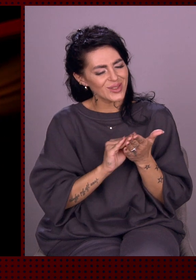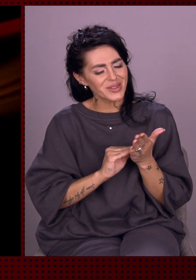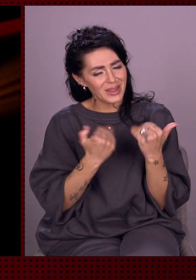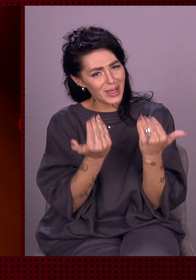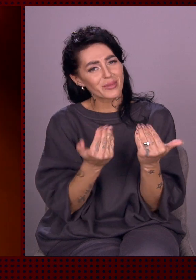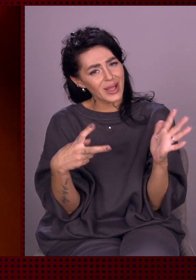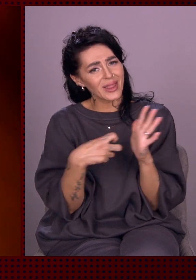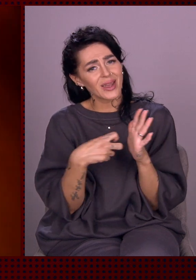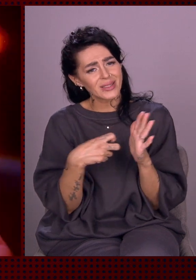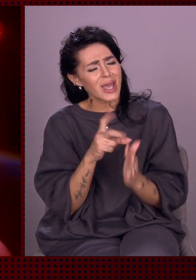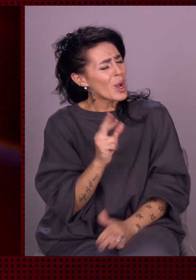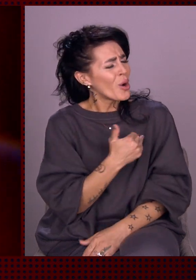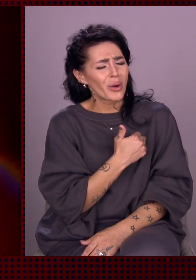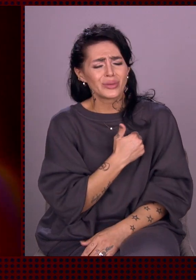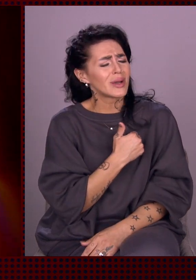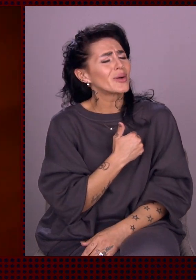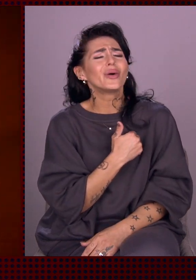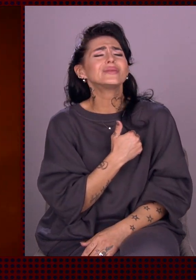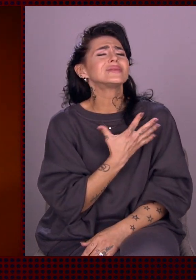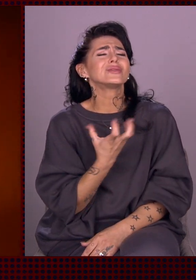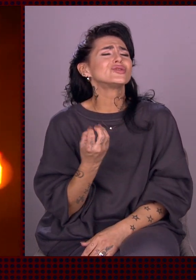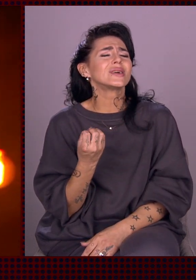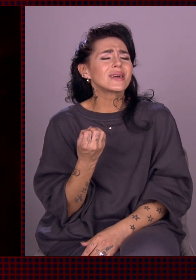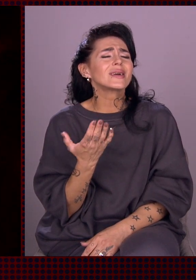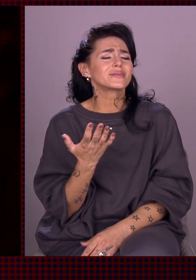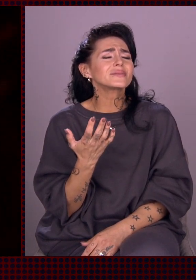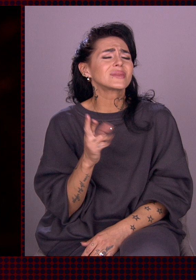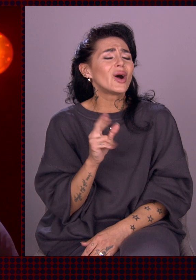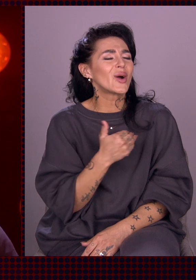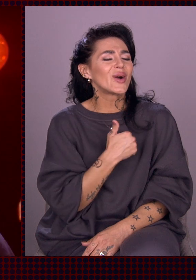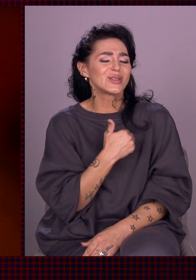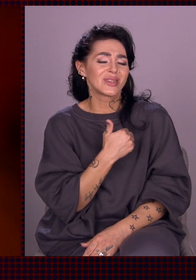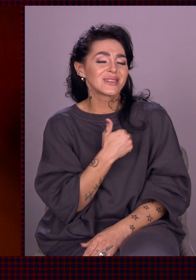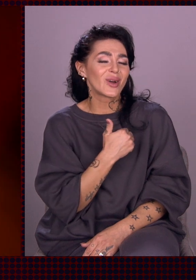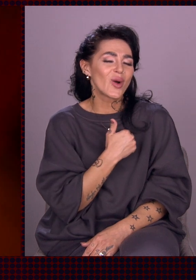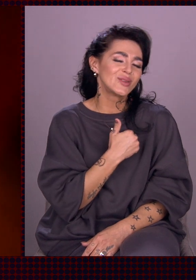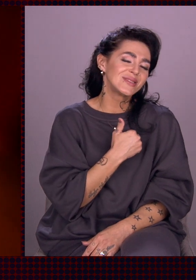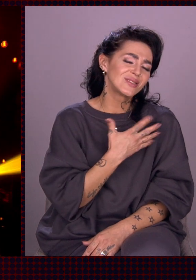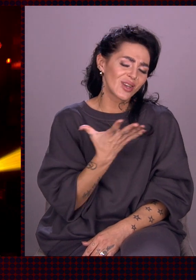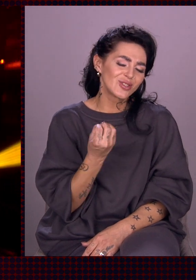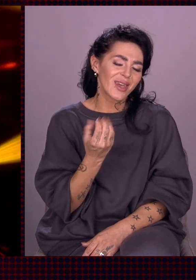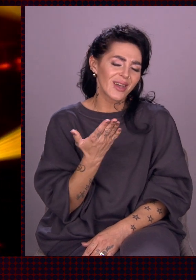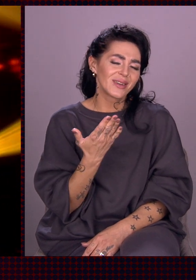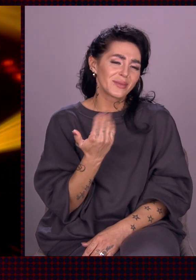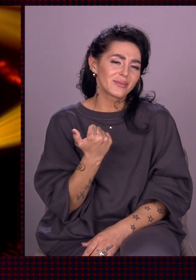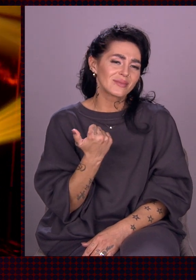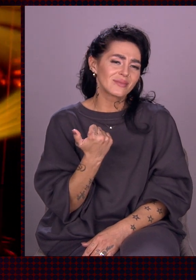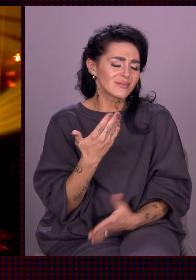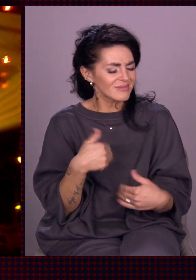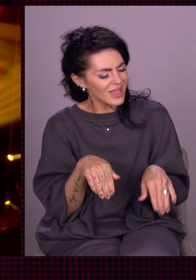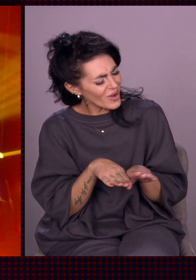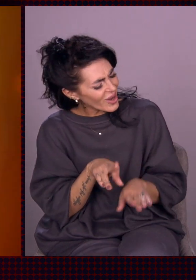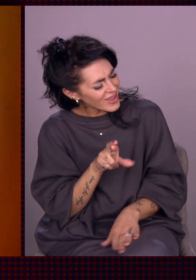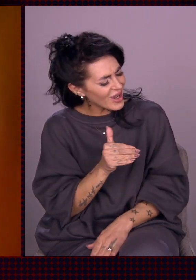так хочеться, хочеться ще, так хочеться, хочеться ще.